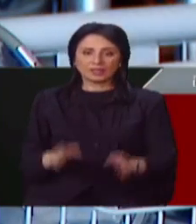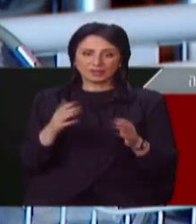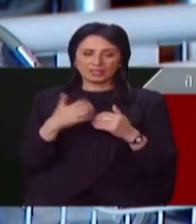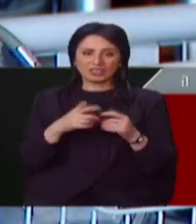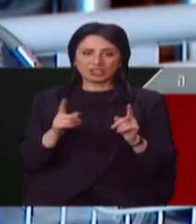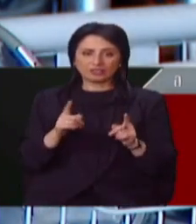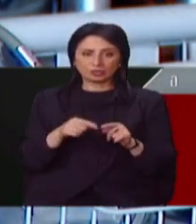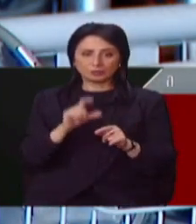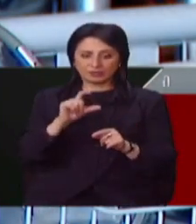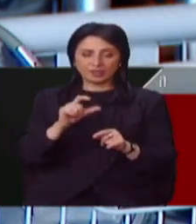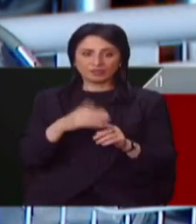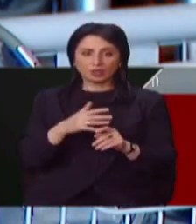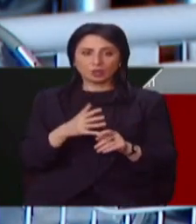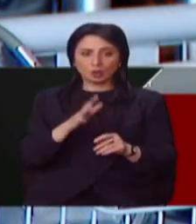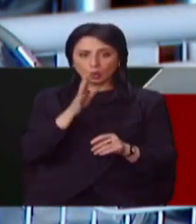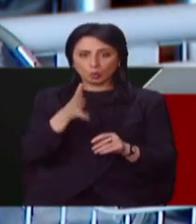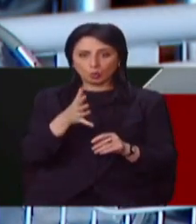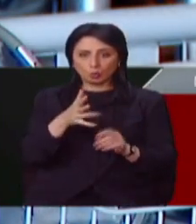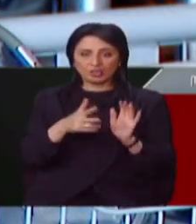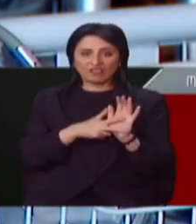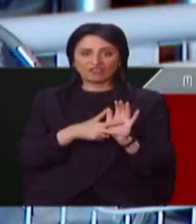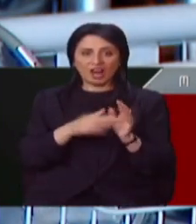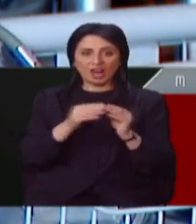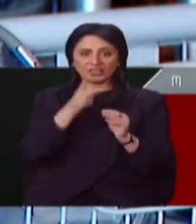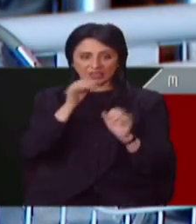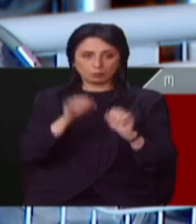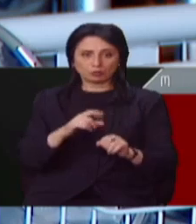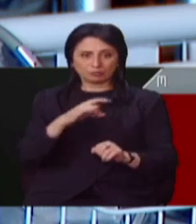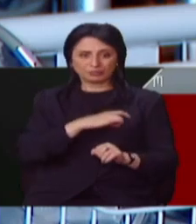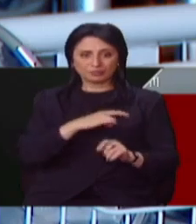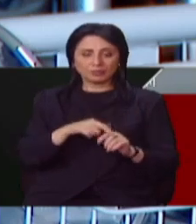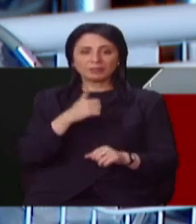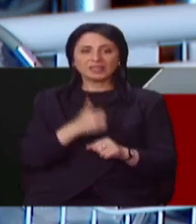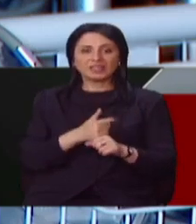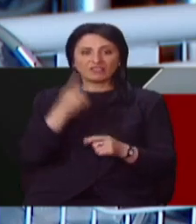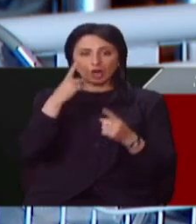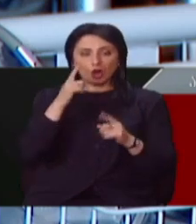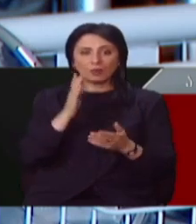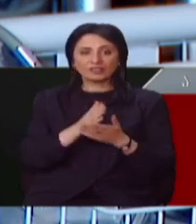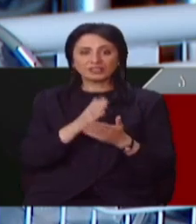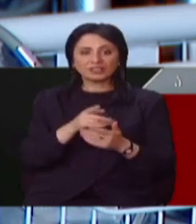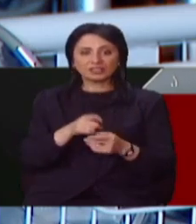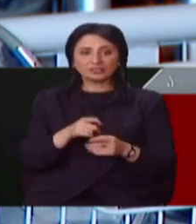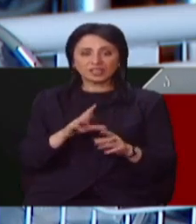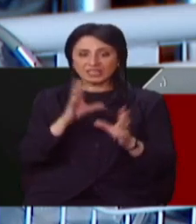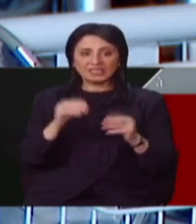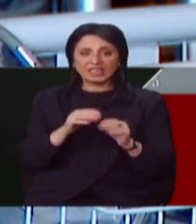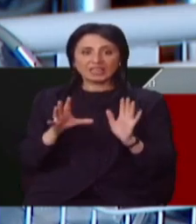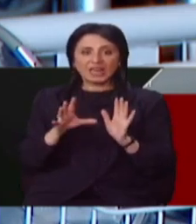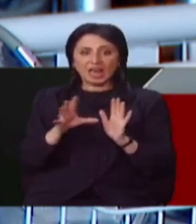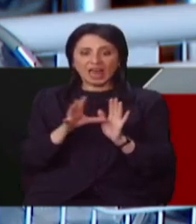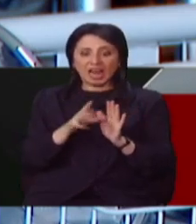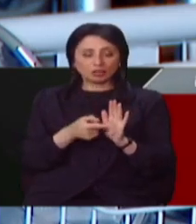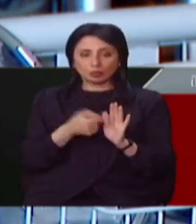თვითონ pacemaker-ების არის 5-დან 8 წლამდე. ჩვენი მთავარი გამოგონება ის არის, რომ საერთოდ ელექტროდი